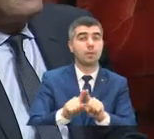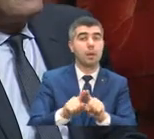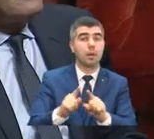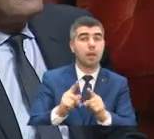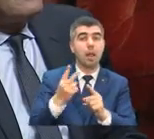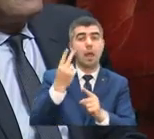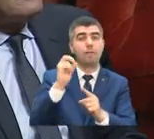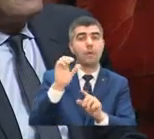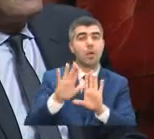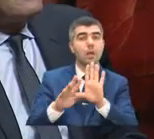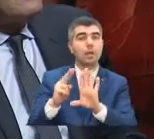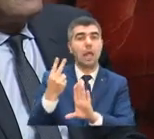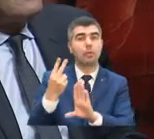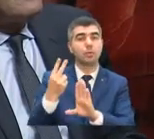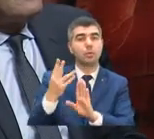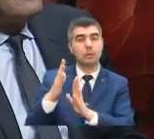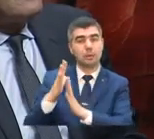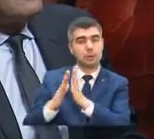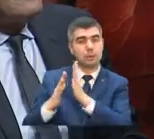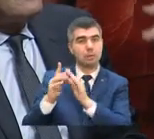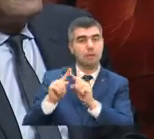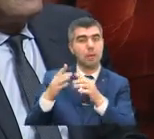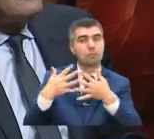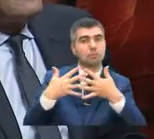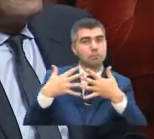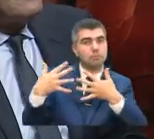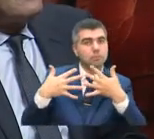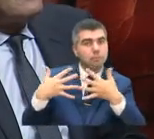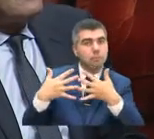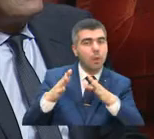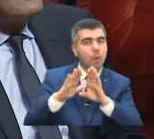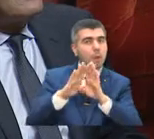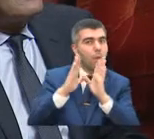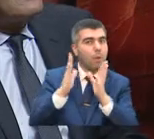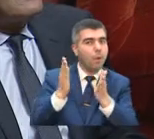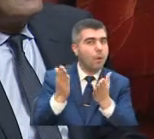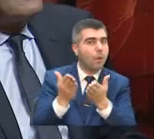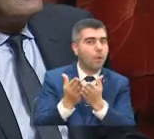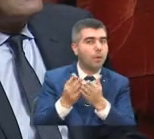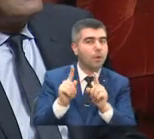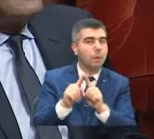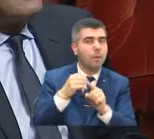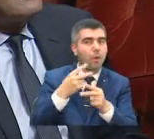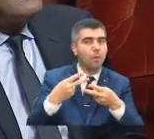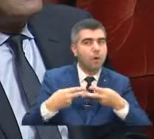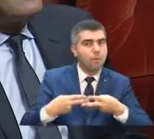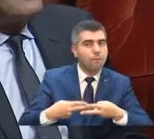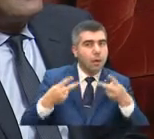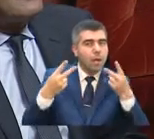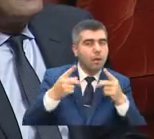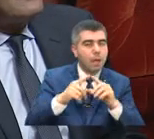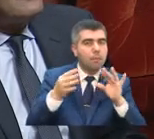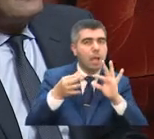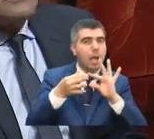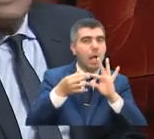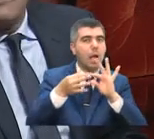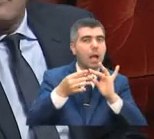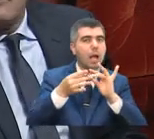2012 دخلت لواحد المرحله جديده ديال الشفافيه، بحيث انه جميع المناصب كيتم الاعلان عنها في البوابه